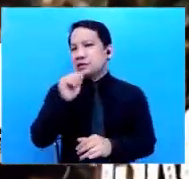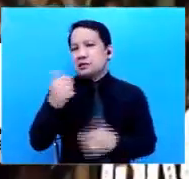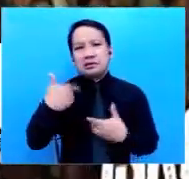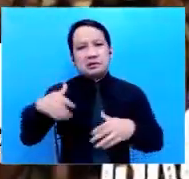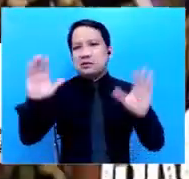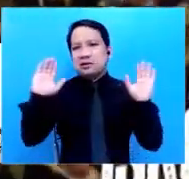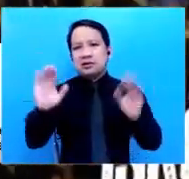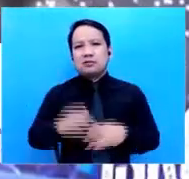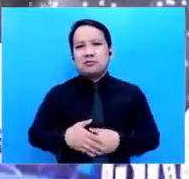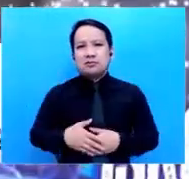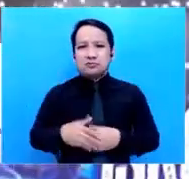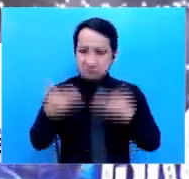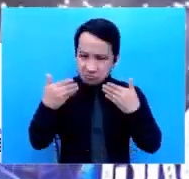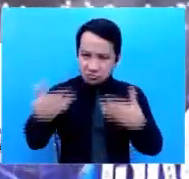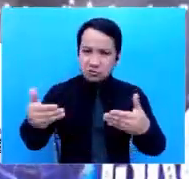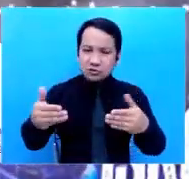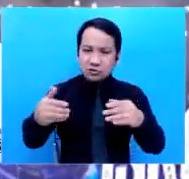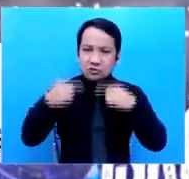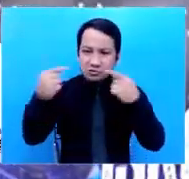Tuloy ang laban!